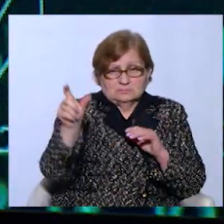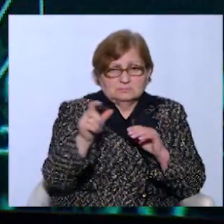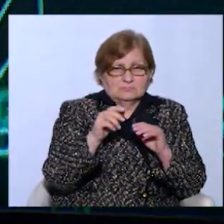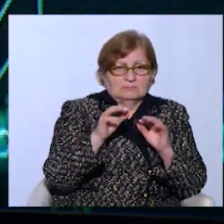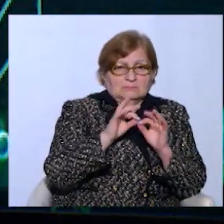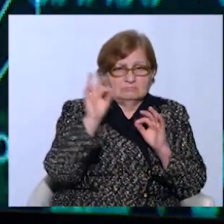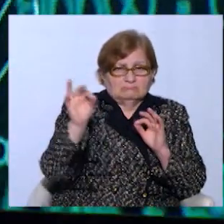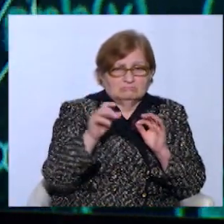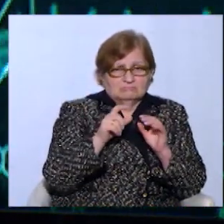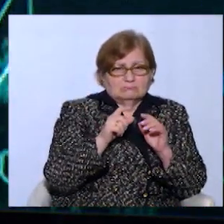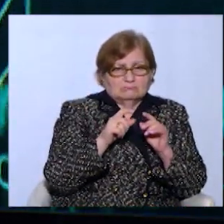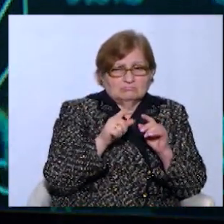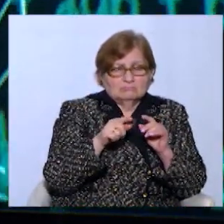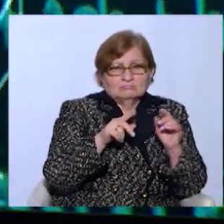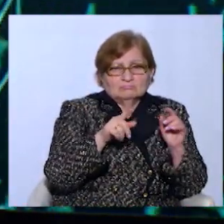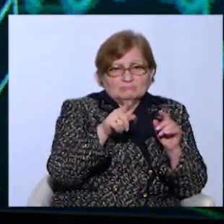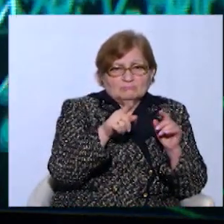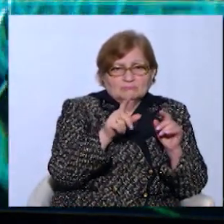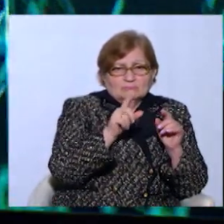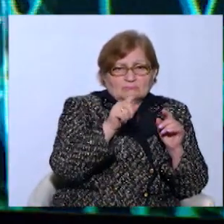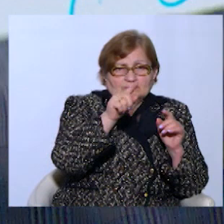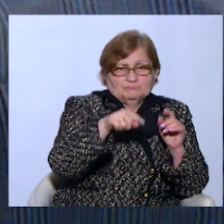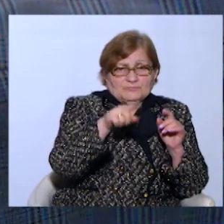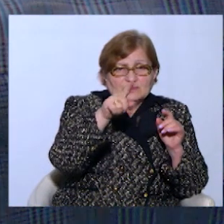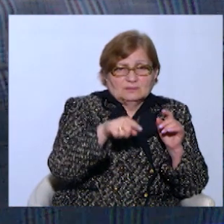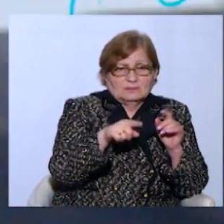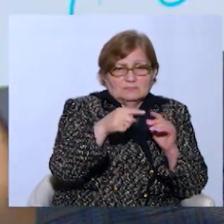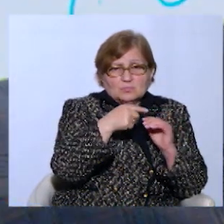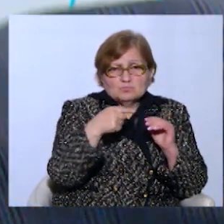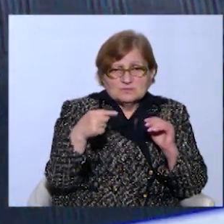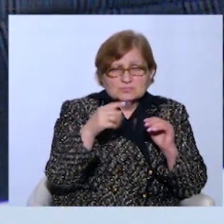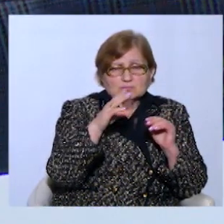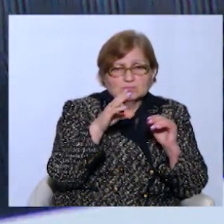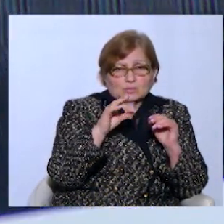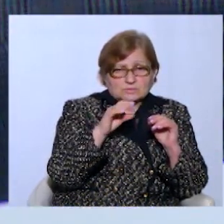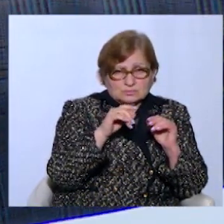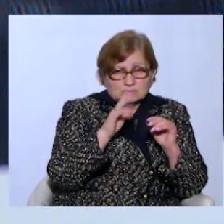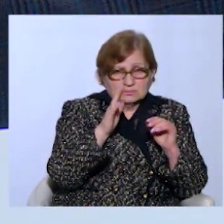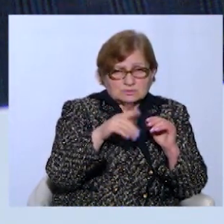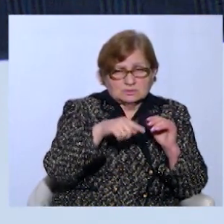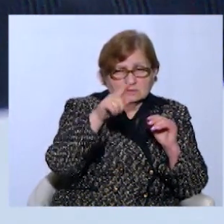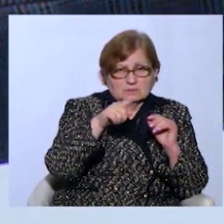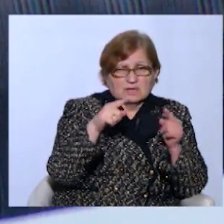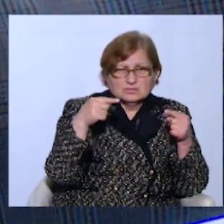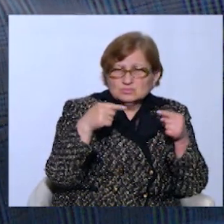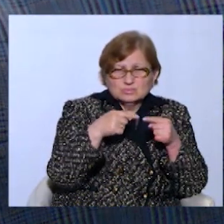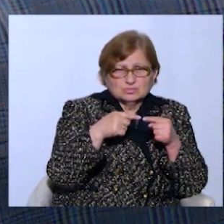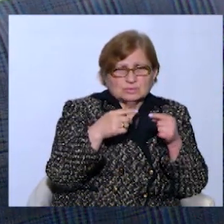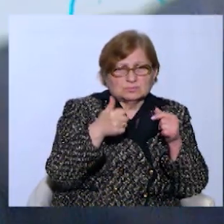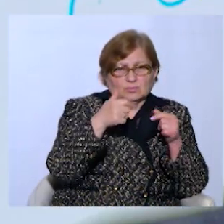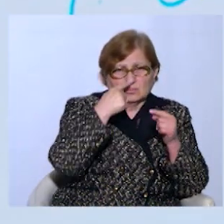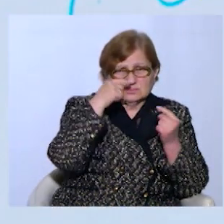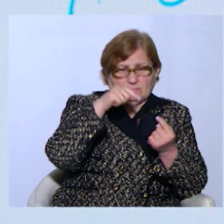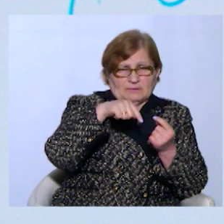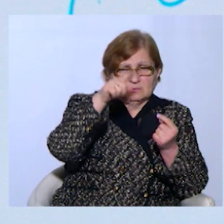მანძილი სათავეს მიმართ შესაბამისად ეს კოორდინატის იქნება მინუს კოსინუს ალფა და ეს კოორდინატი იქნება ზუსტად ისეთი როგორც